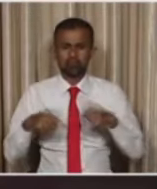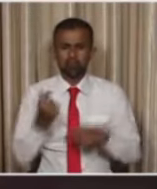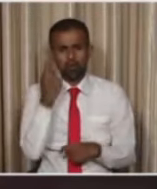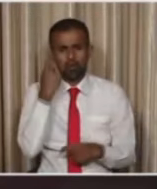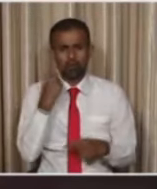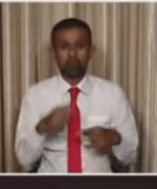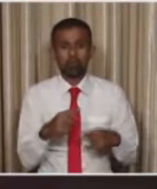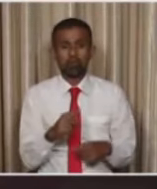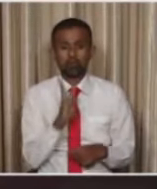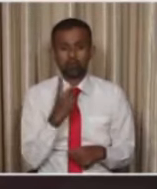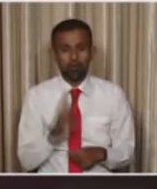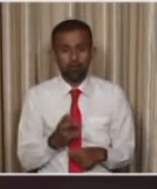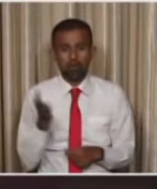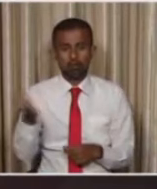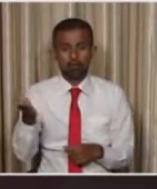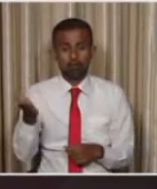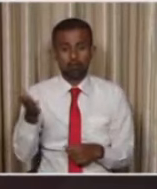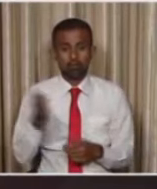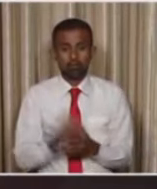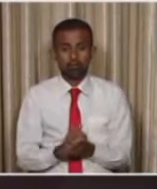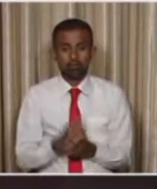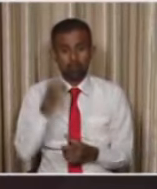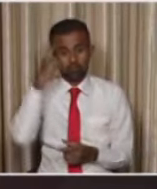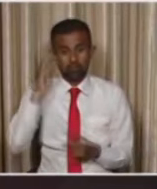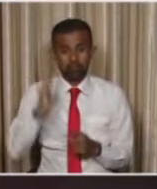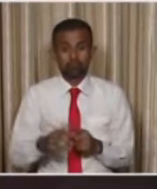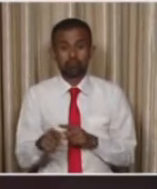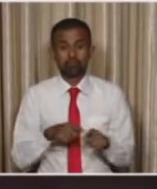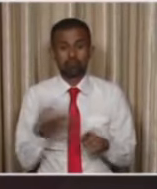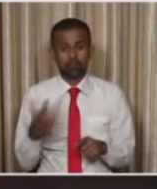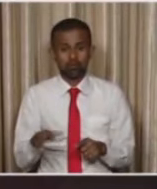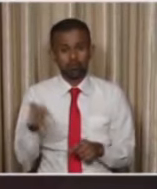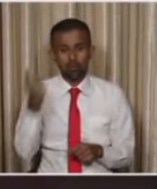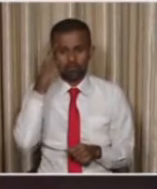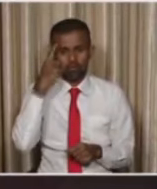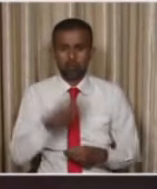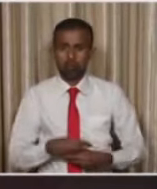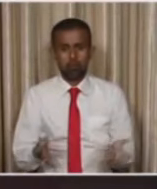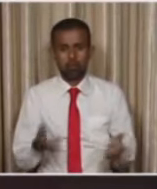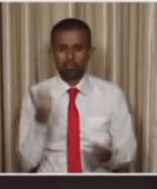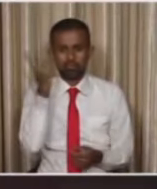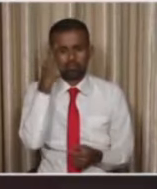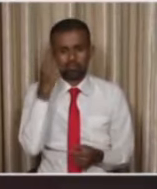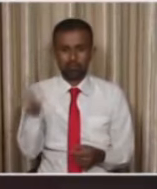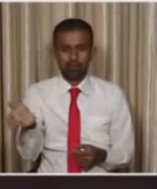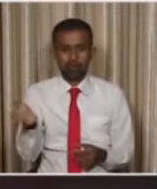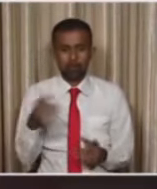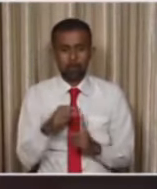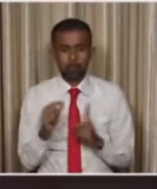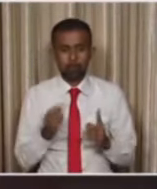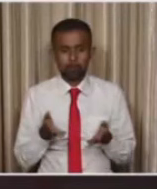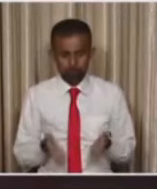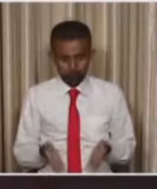කිරීම හරහා අපිට පේන්නේ ඒගොල්ලන්ගේ ඔළුව මේ වෙලාවේ මොංගල් වෙලා ඉන්නේ. ඒගොල්ලෝ දන්නවා දැන් කෙලවෙන්න යන්නේ කියලා. මොකද මේ